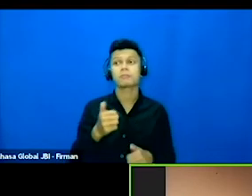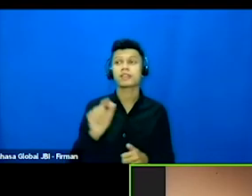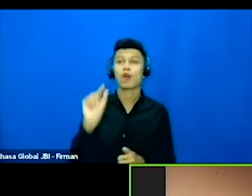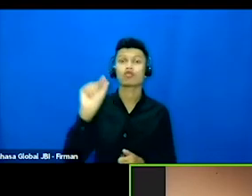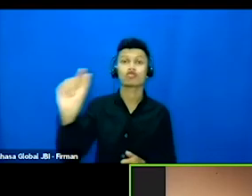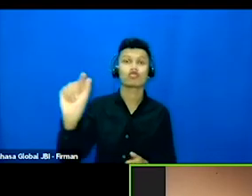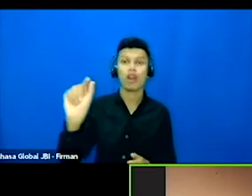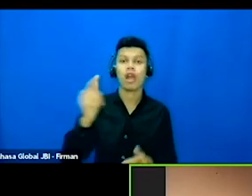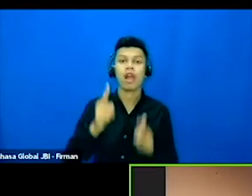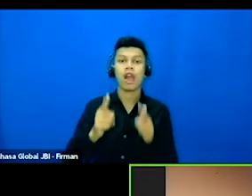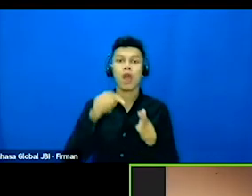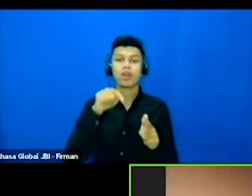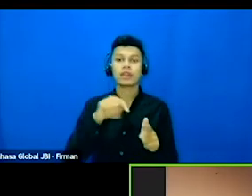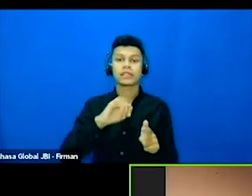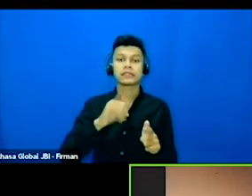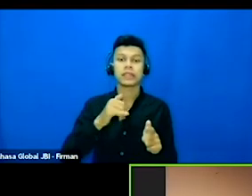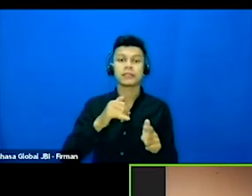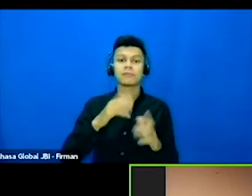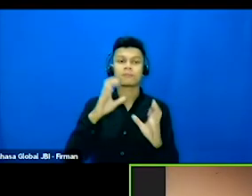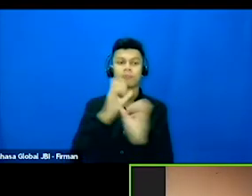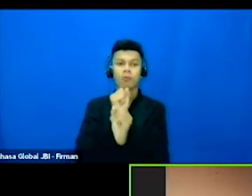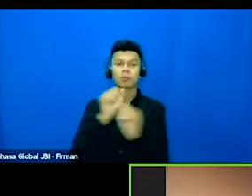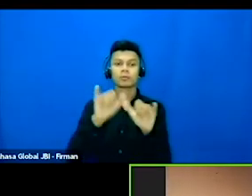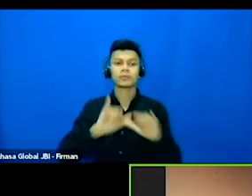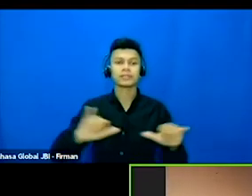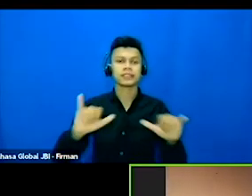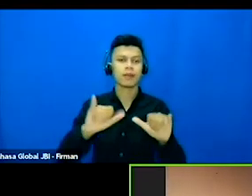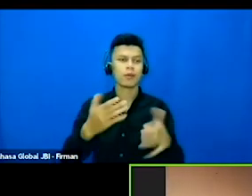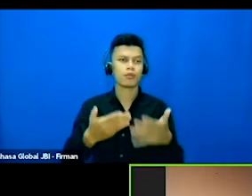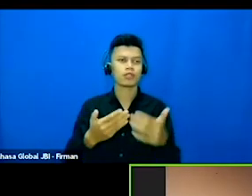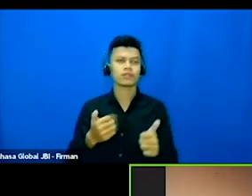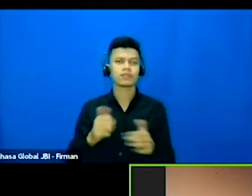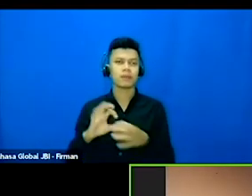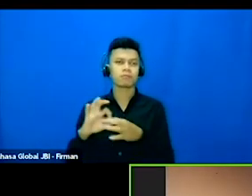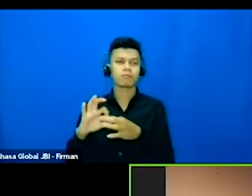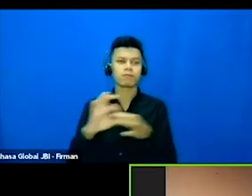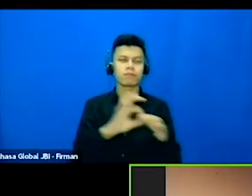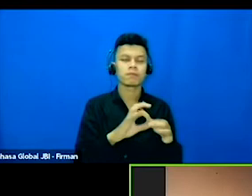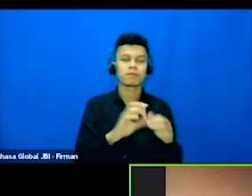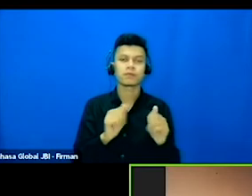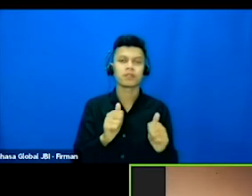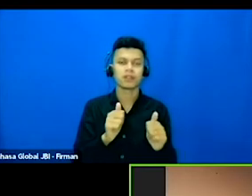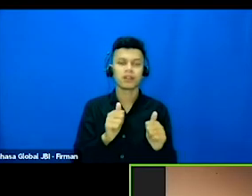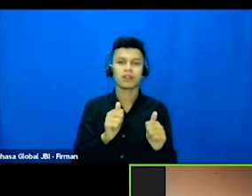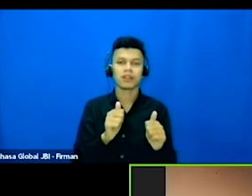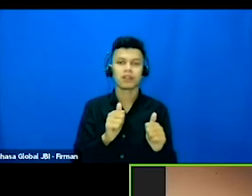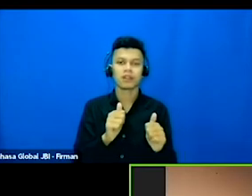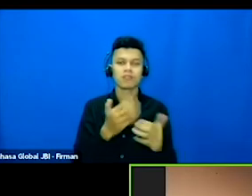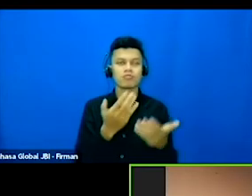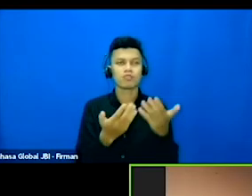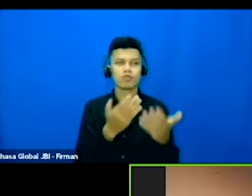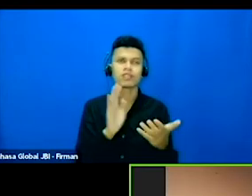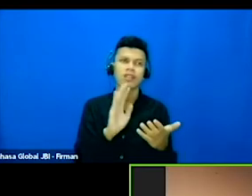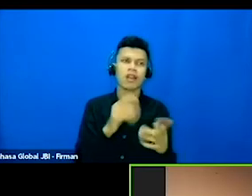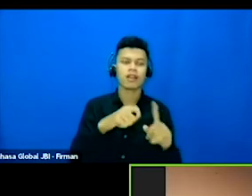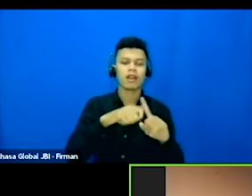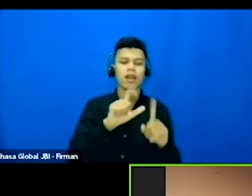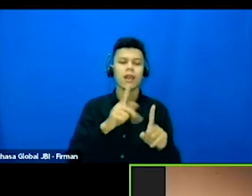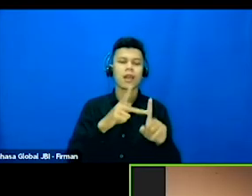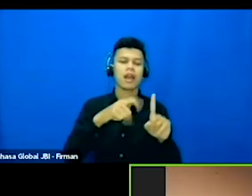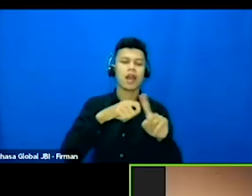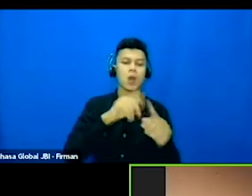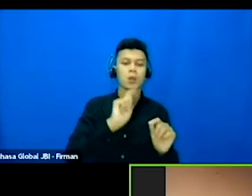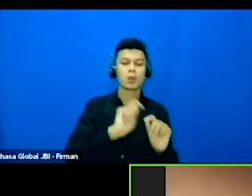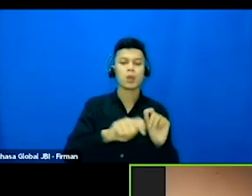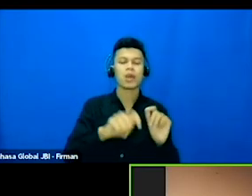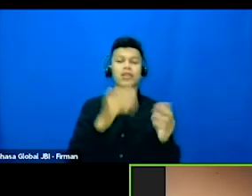kalau memang ini menjadi konsen bersama mungkin bisa Club kita kolaborasikan apakah mungkin misalnya lht bikin satu